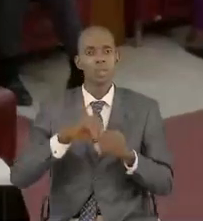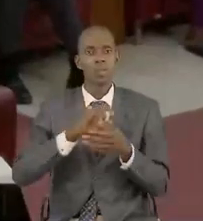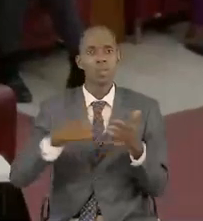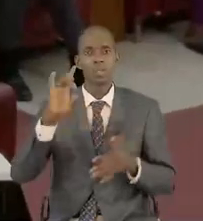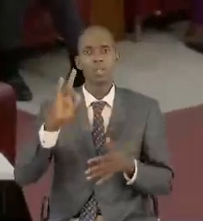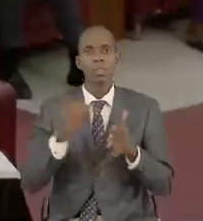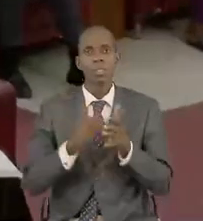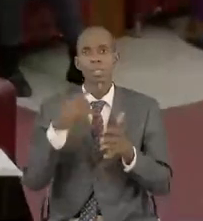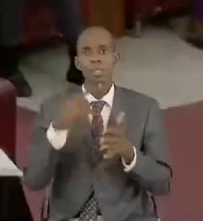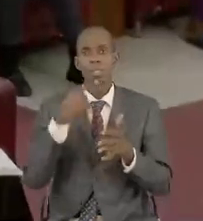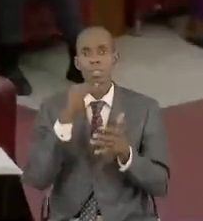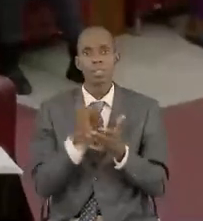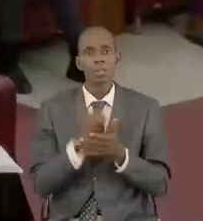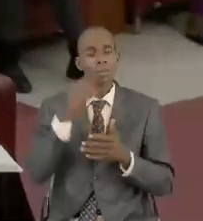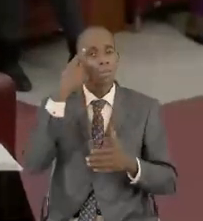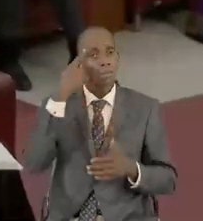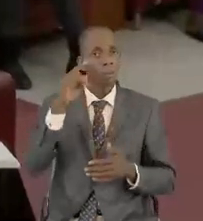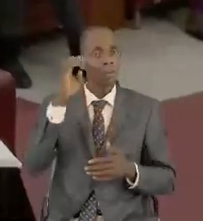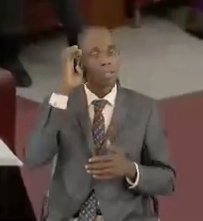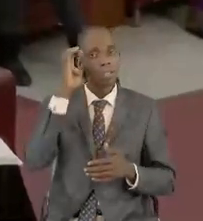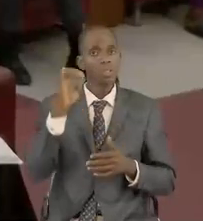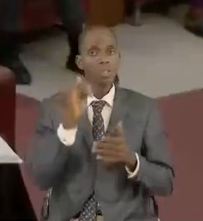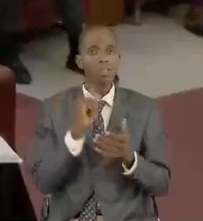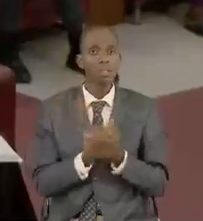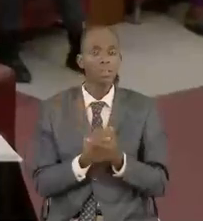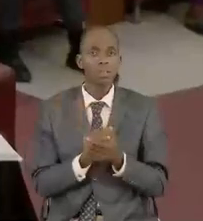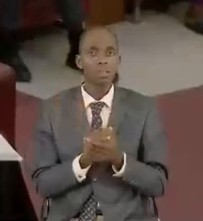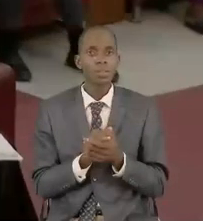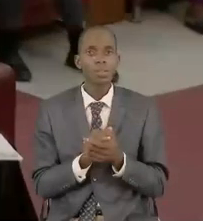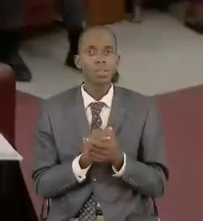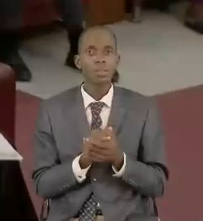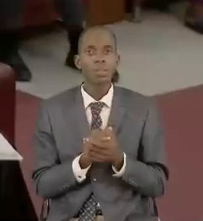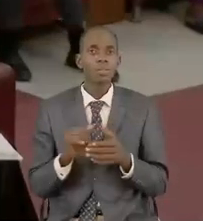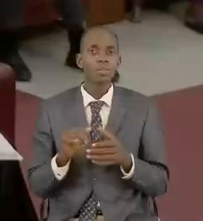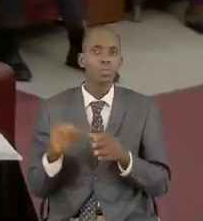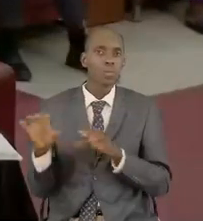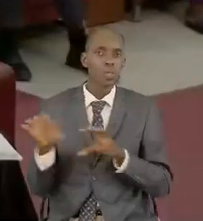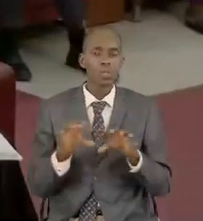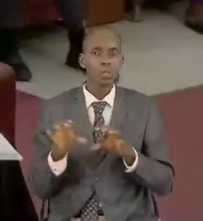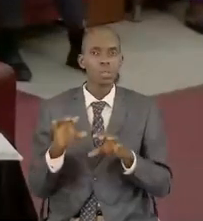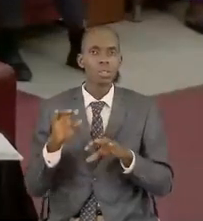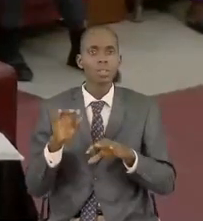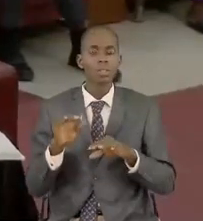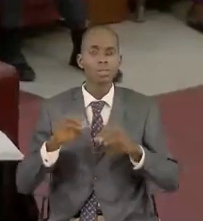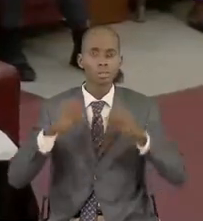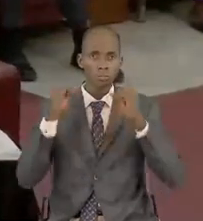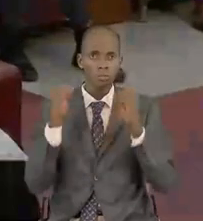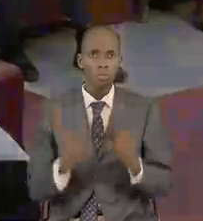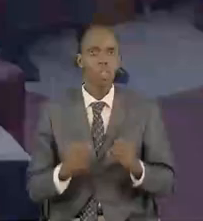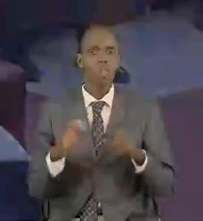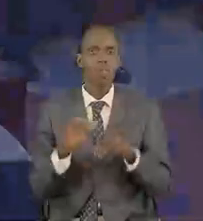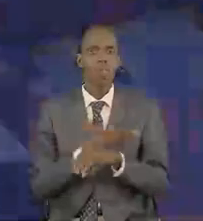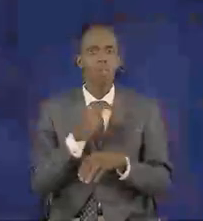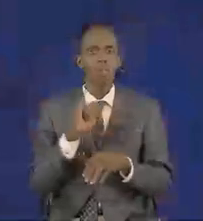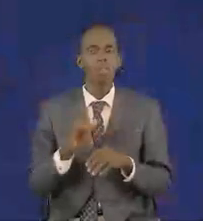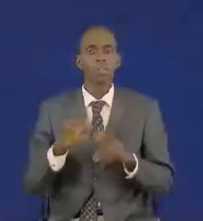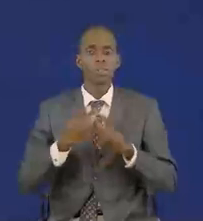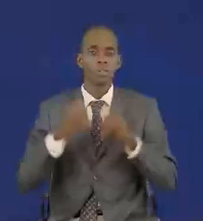car celui qui a fait des pierres la porte